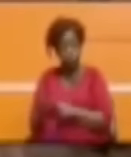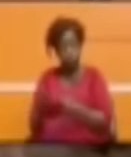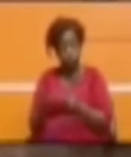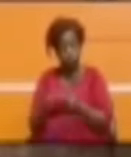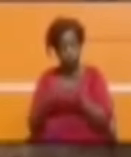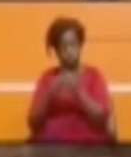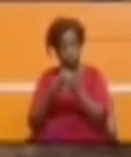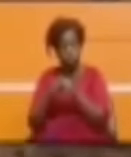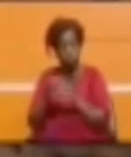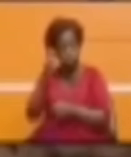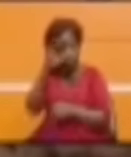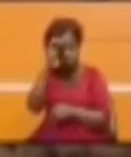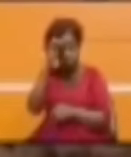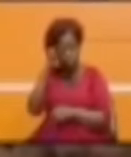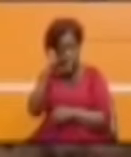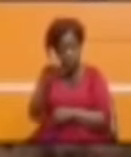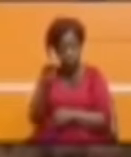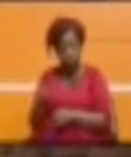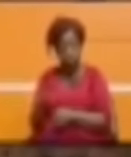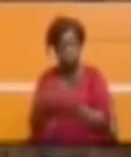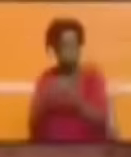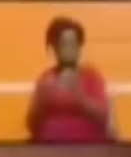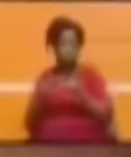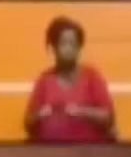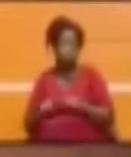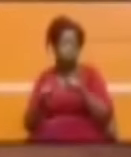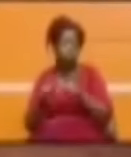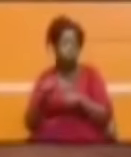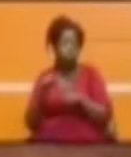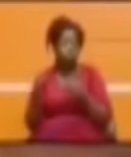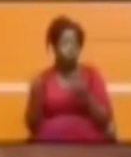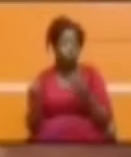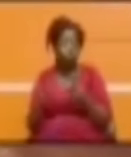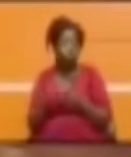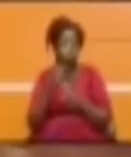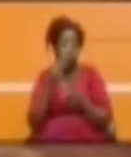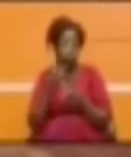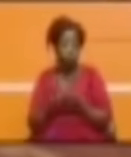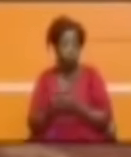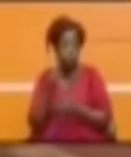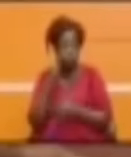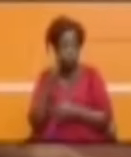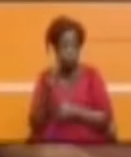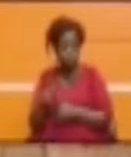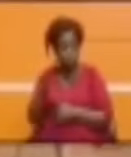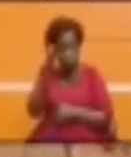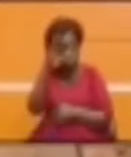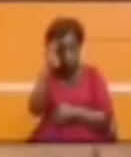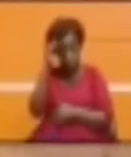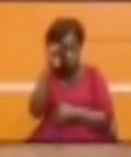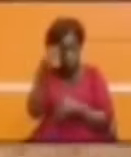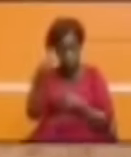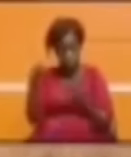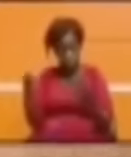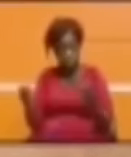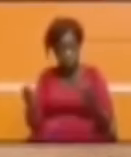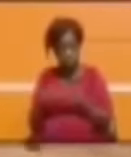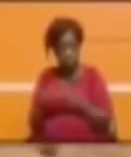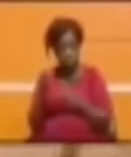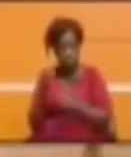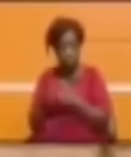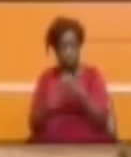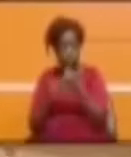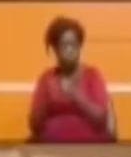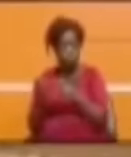yakulira ebyenjigiriza mu kitundu ekyo yakulembeddwa abakungu abalala nga ku Good Shepherd basangiddwa nga basomera mu bibaati so nga Masaka International